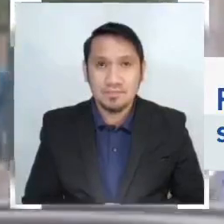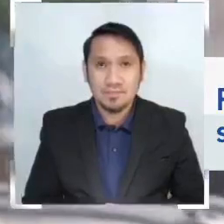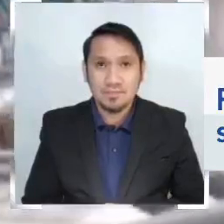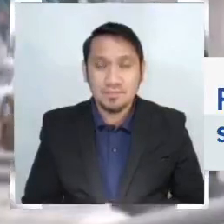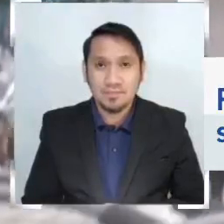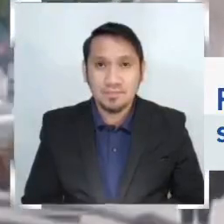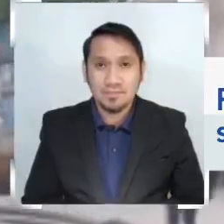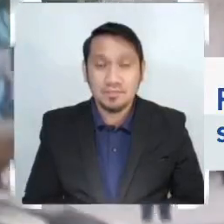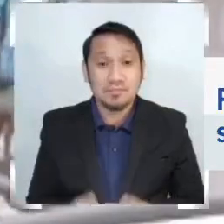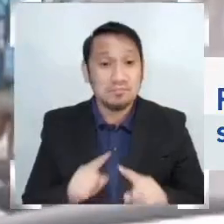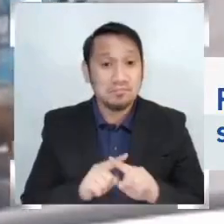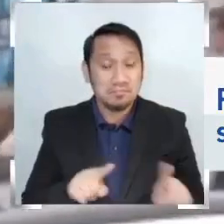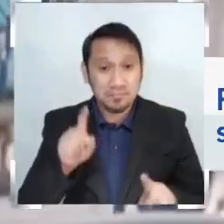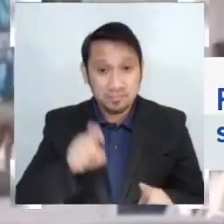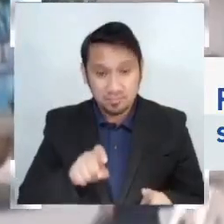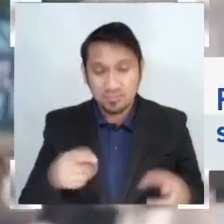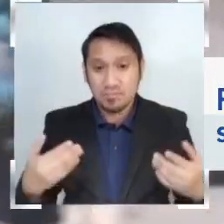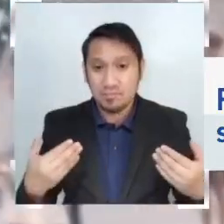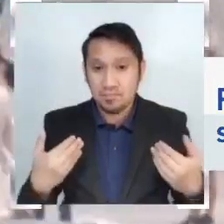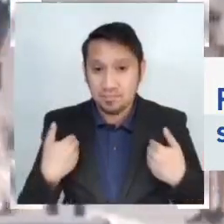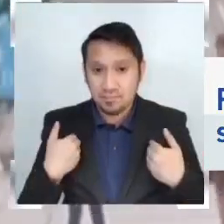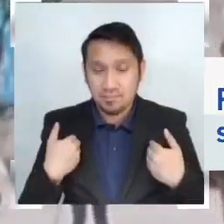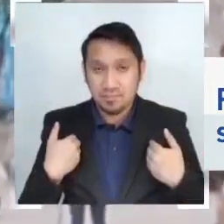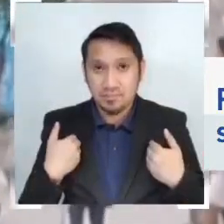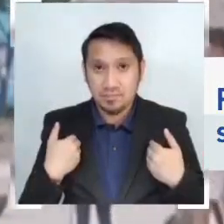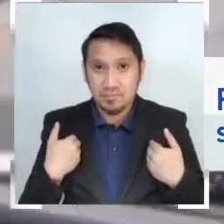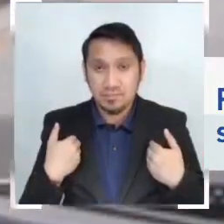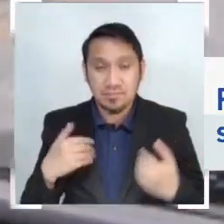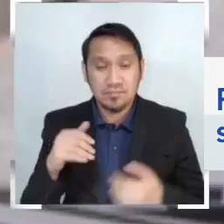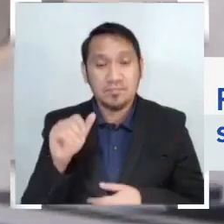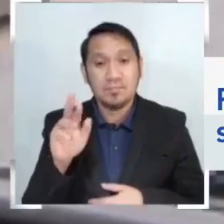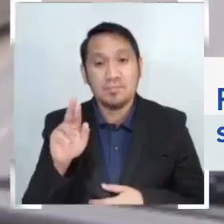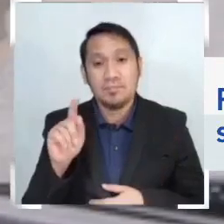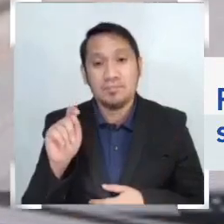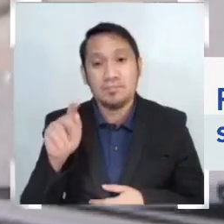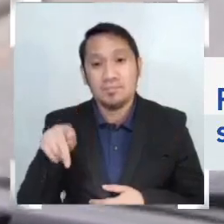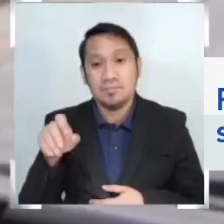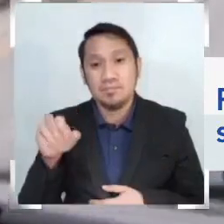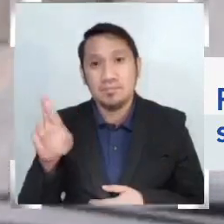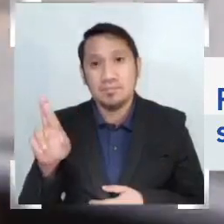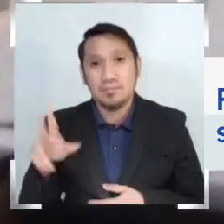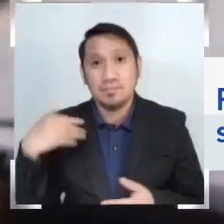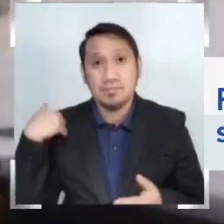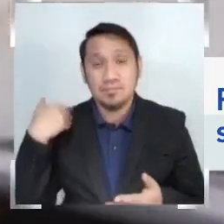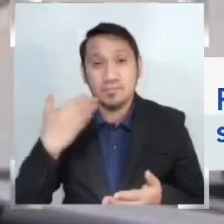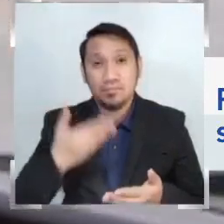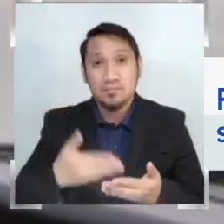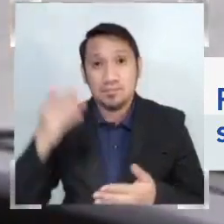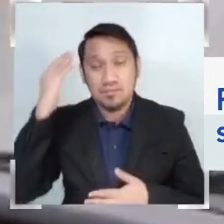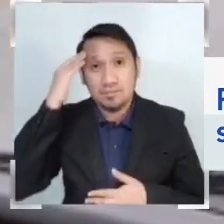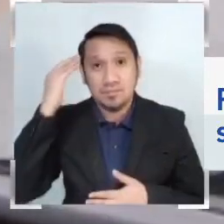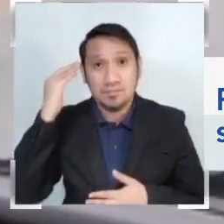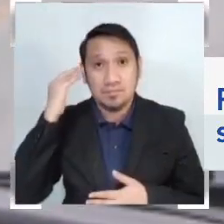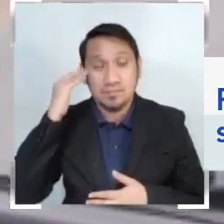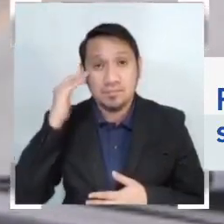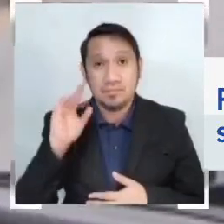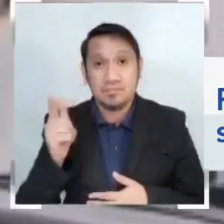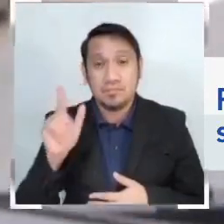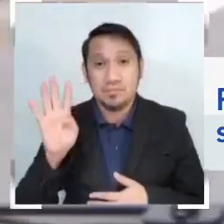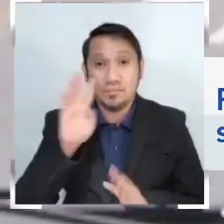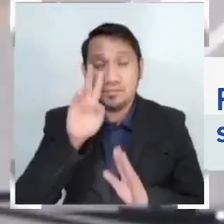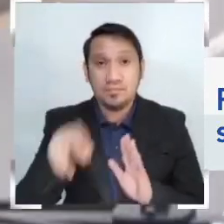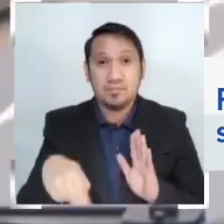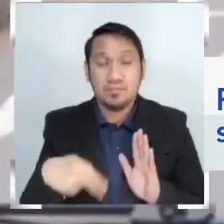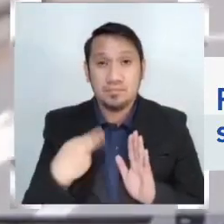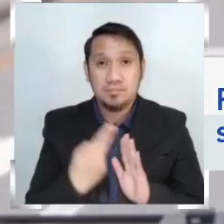Pero kailangan pa rin sumailalim sa RT-PCR test ng mga biyahero pagdating sa Korea sa loob ng 24 oras. Ayon sa